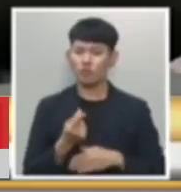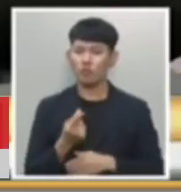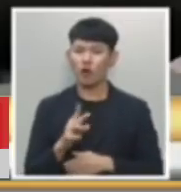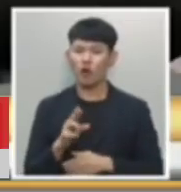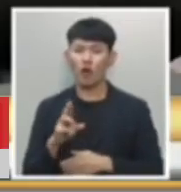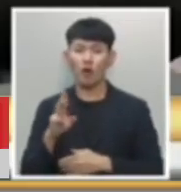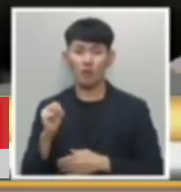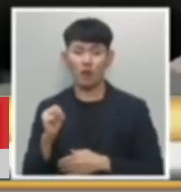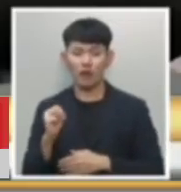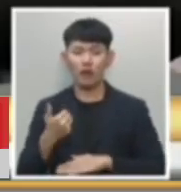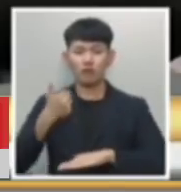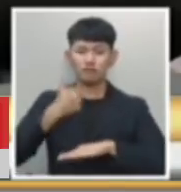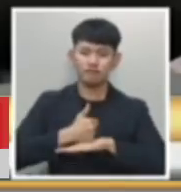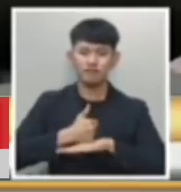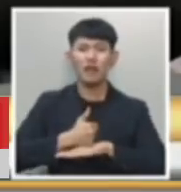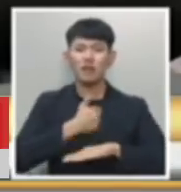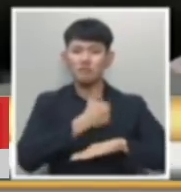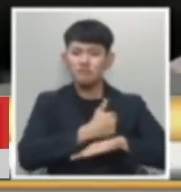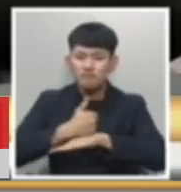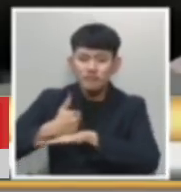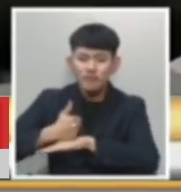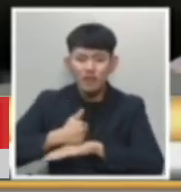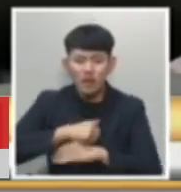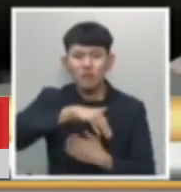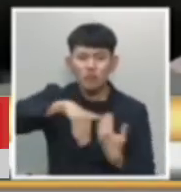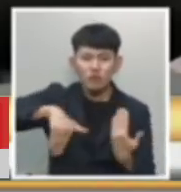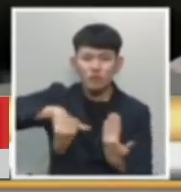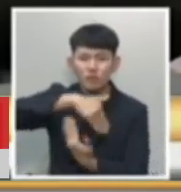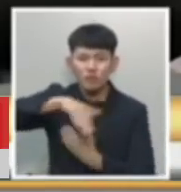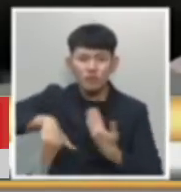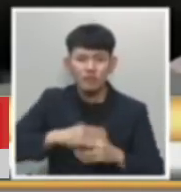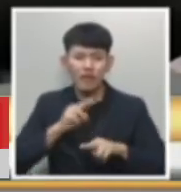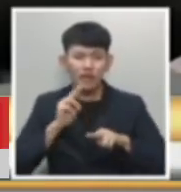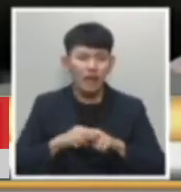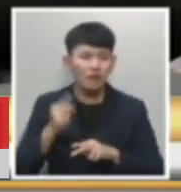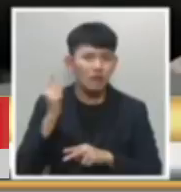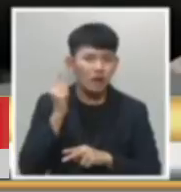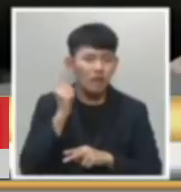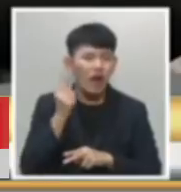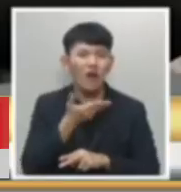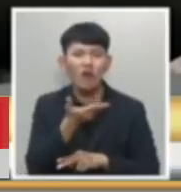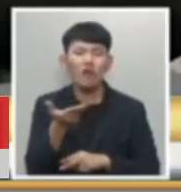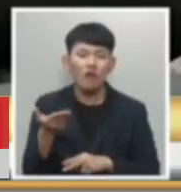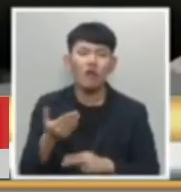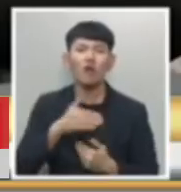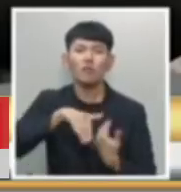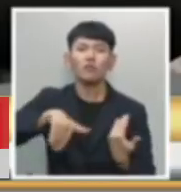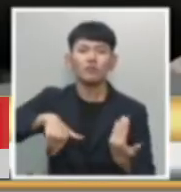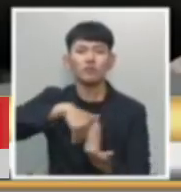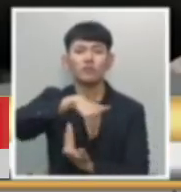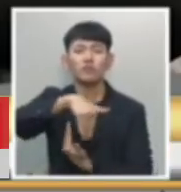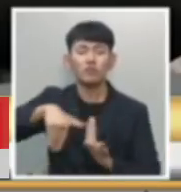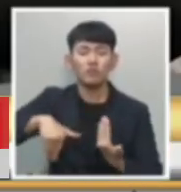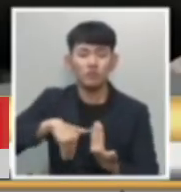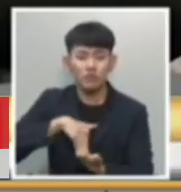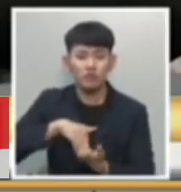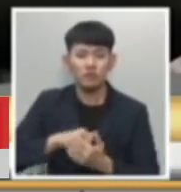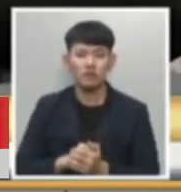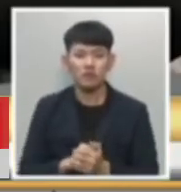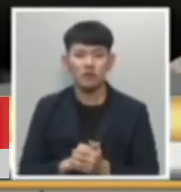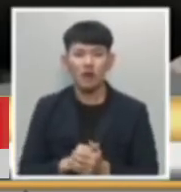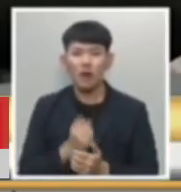ะรับฟังการอภิปรายข้อเสนอของสมาชิกสลับกันไปวนเวียนมาเพื่อปฏิ